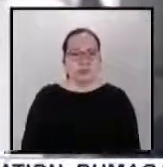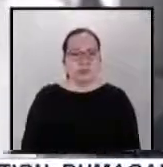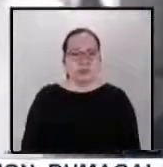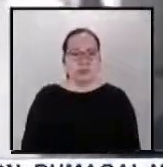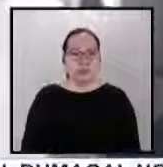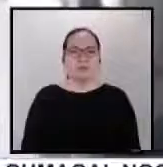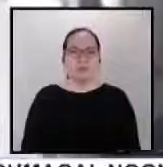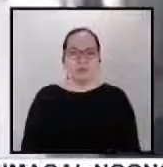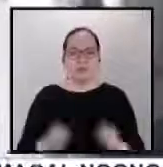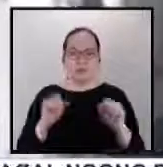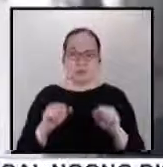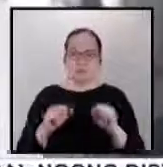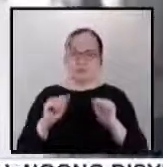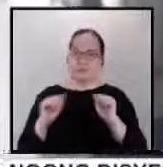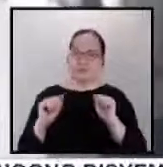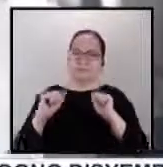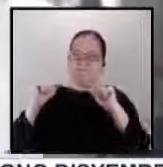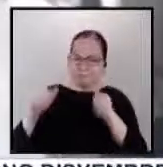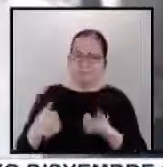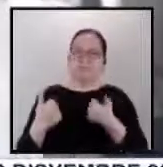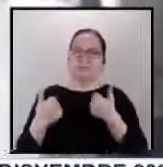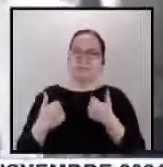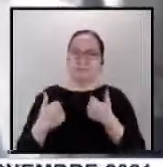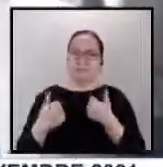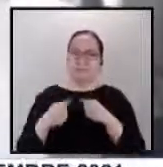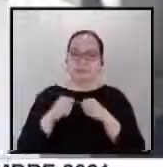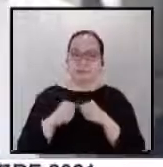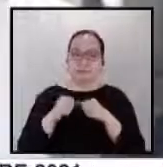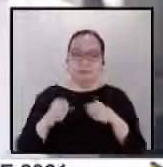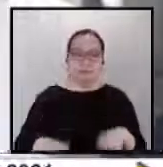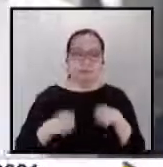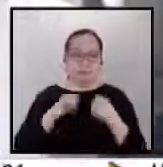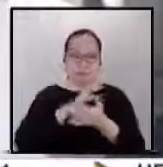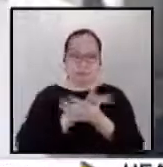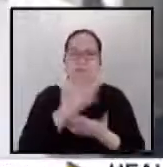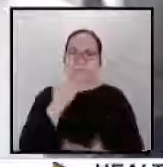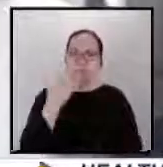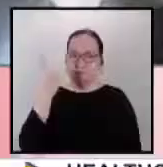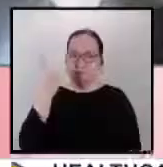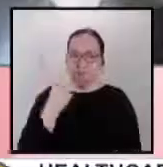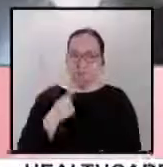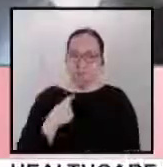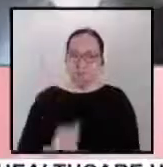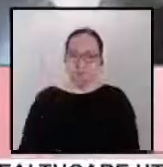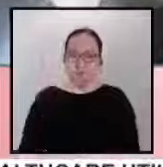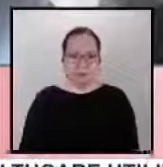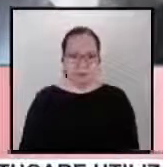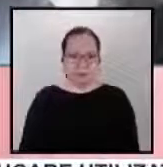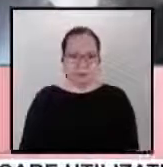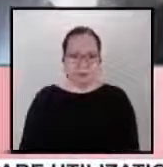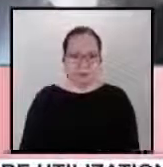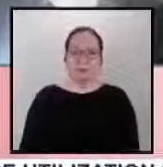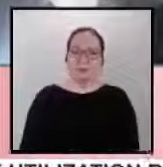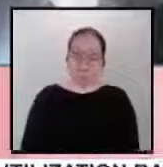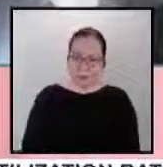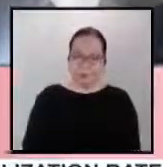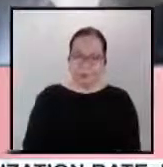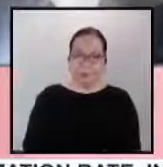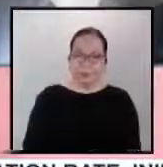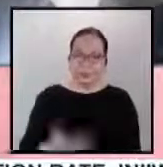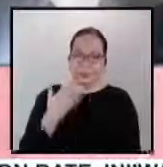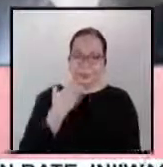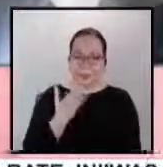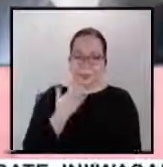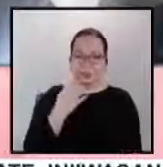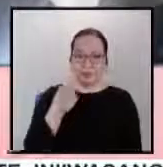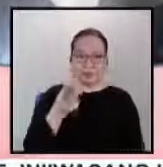sitwasyon na ito ng krisis. Maraming salamat for asking that. Maraming salamat sa inyo. Mag-ingat kayo,